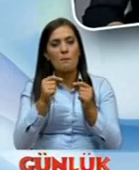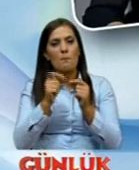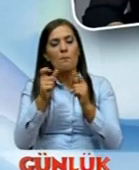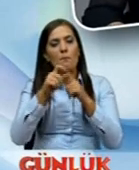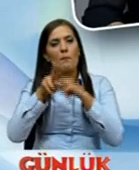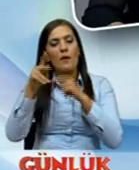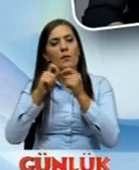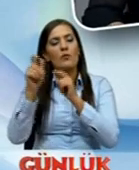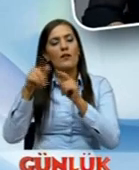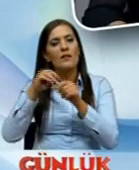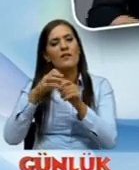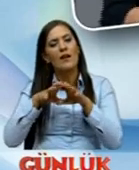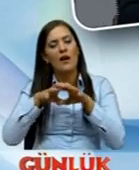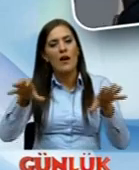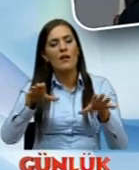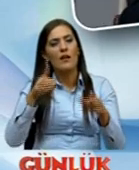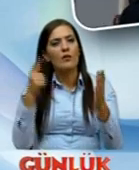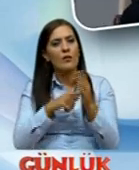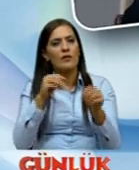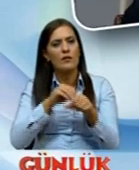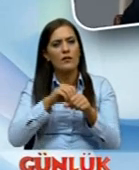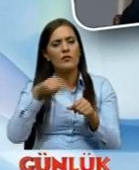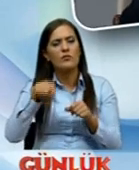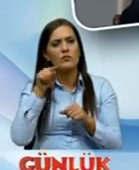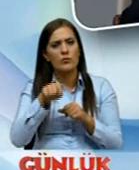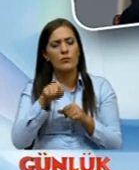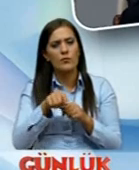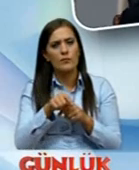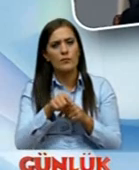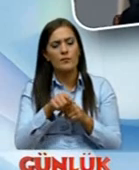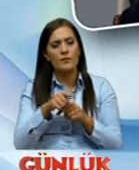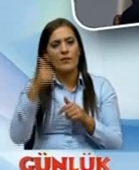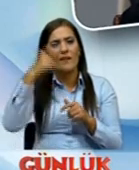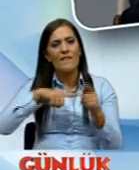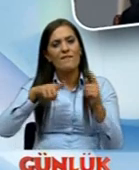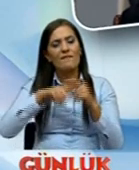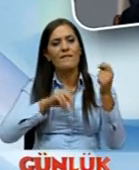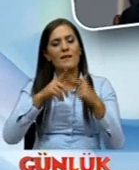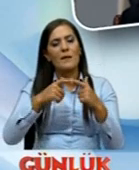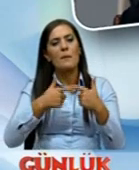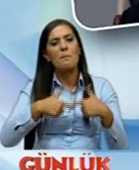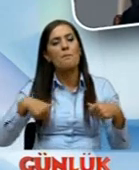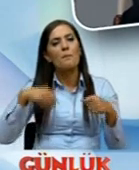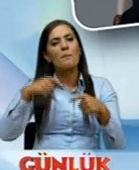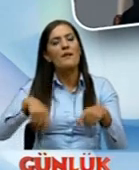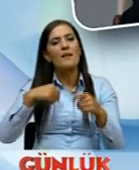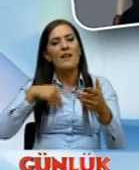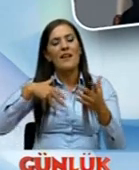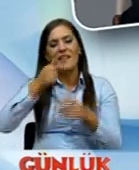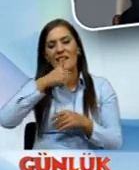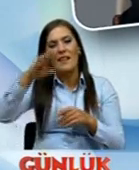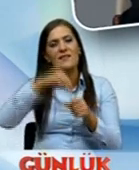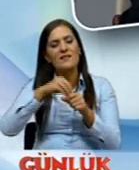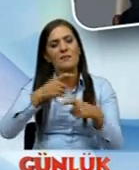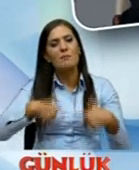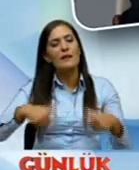Bodybuilding'le ayrılan noktası şu. Yani fit olmak, bikini vücudu. Yani ama bu plajdaki